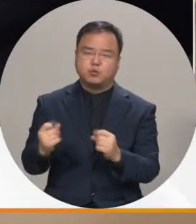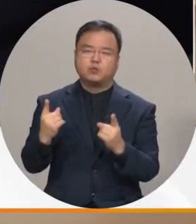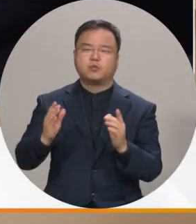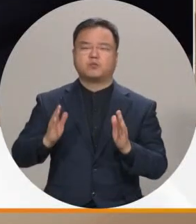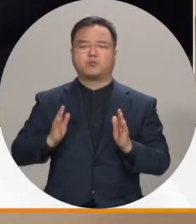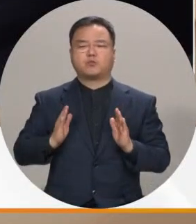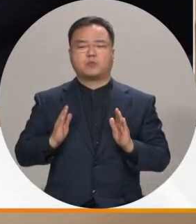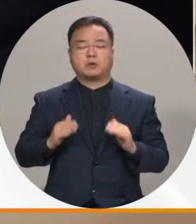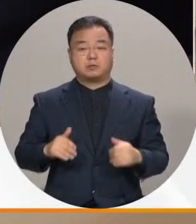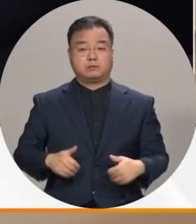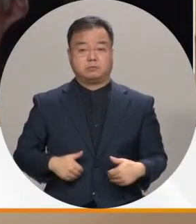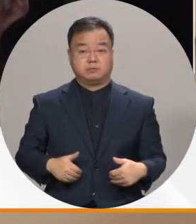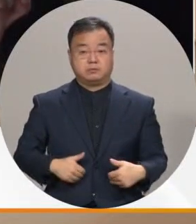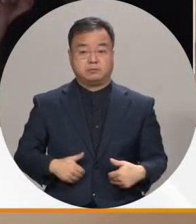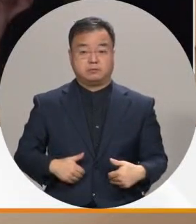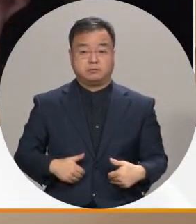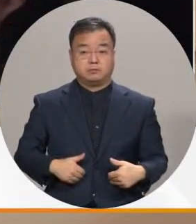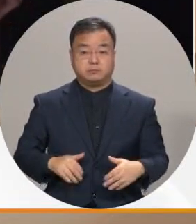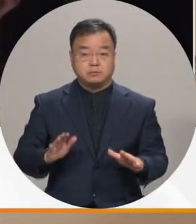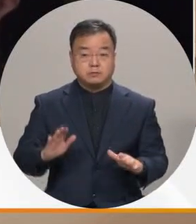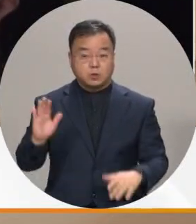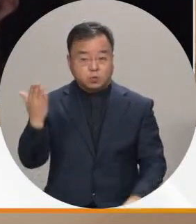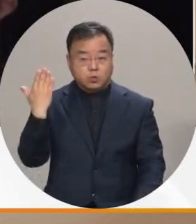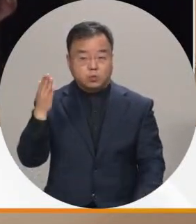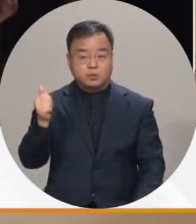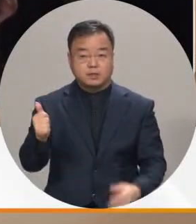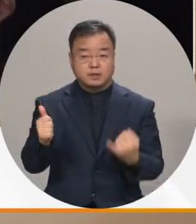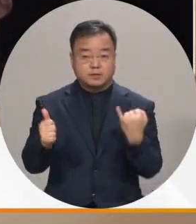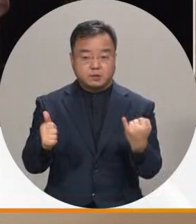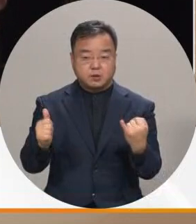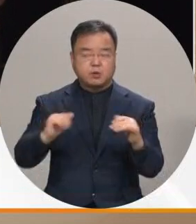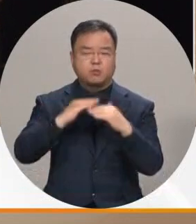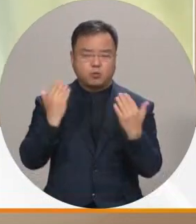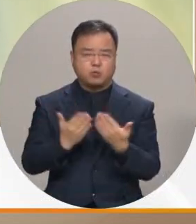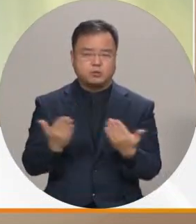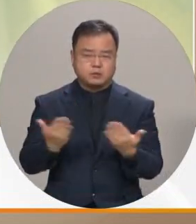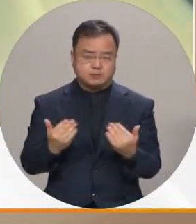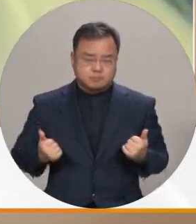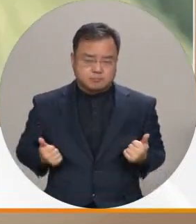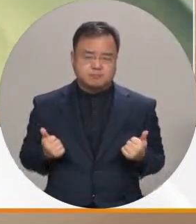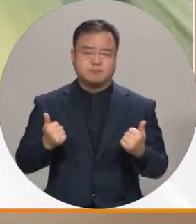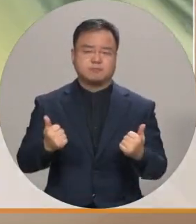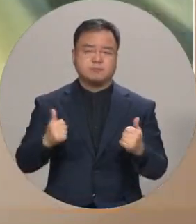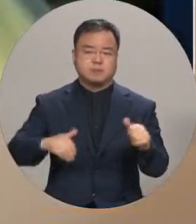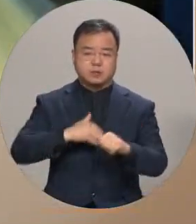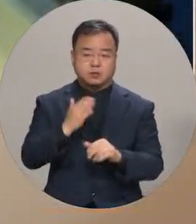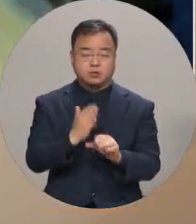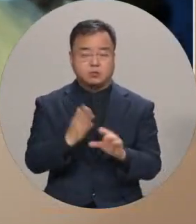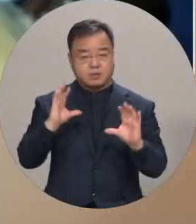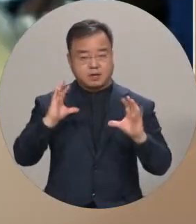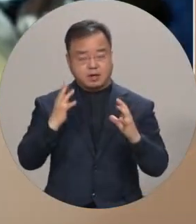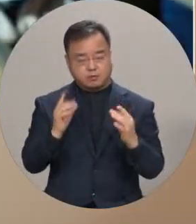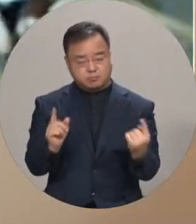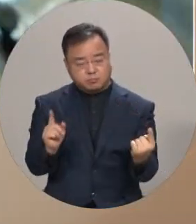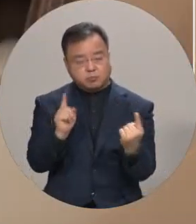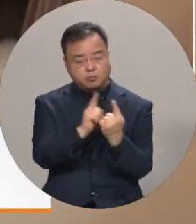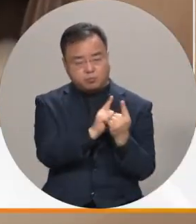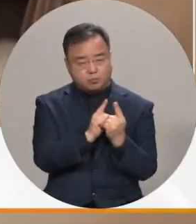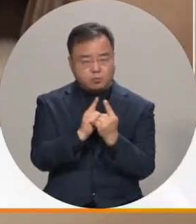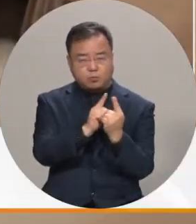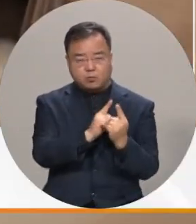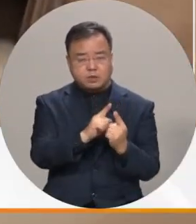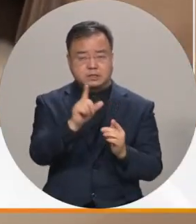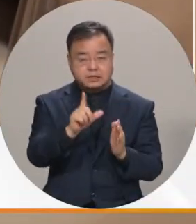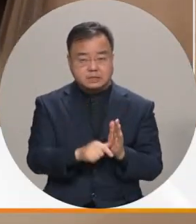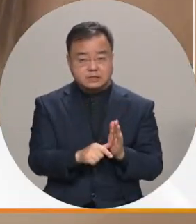아무래도 요즘에는 어 여성 남성들 다 열심히 일을 하고 있는데 일하면서 아이와 함께할 수 있는 시간을 제공하는 건 매우